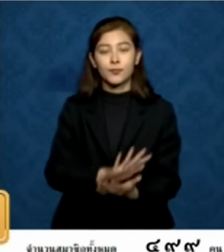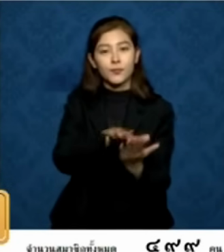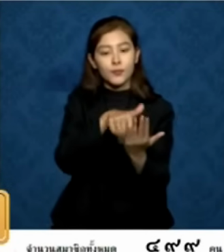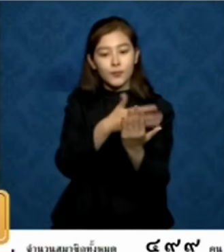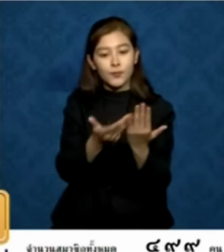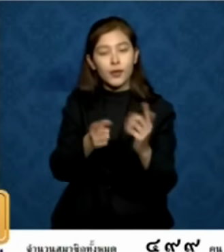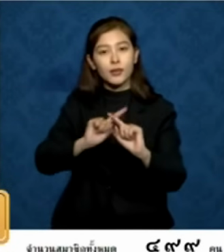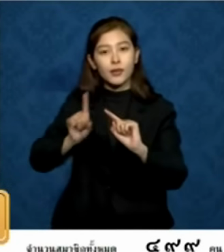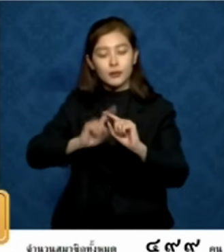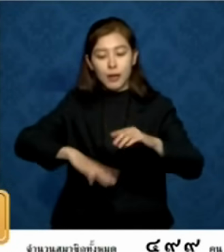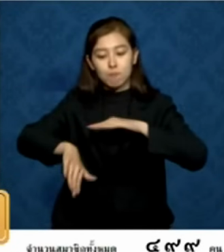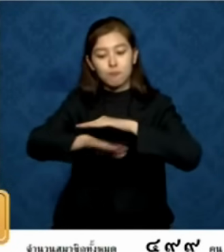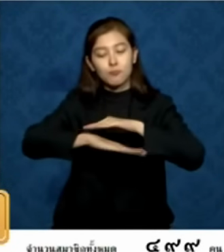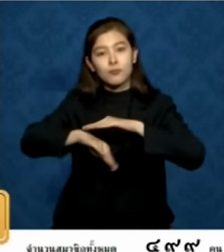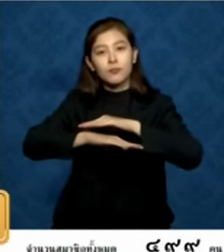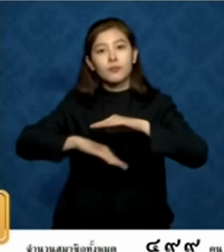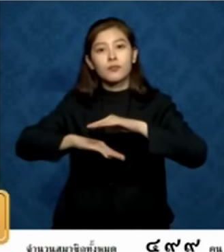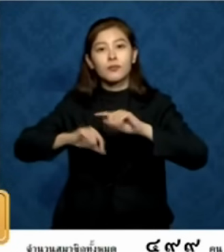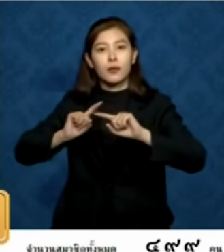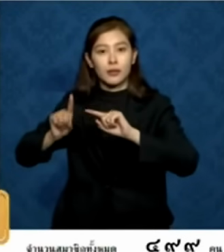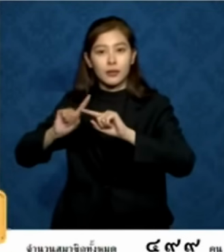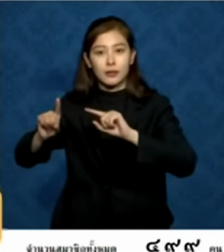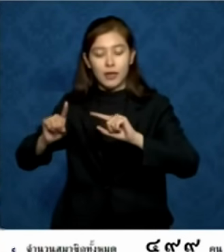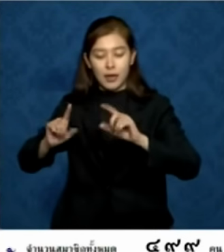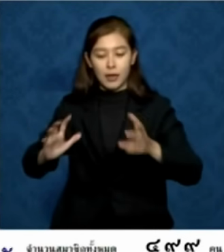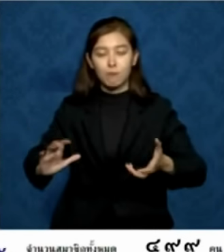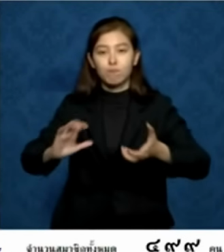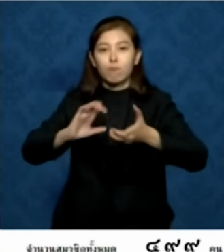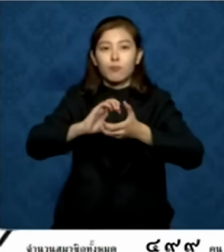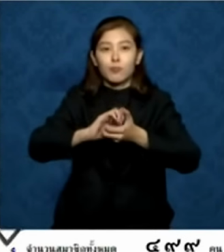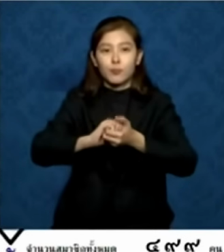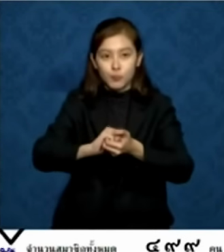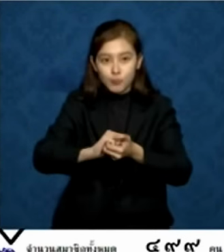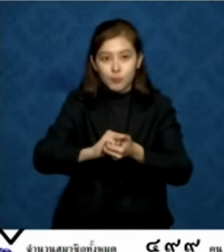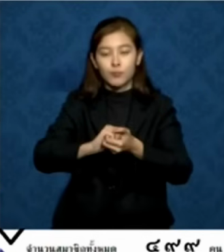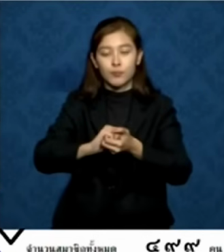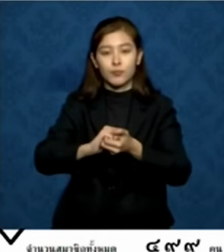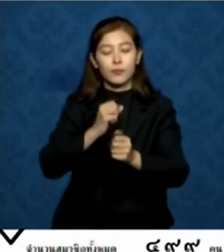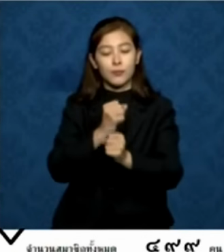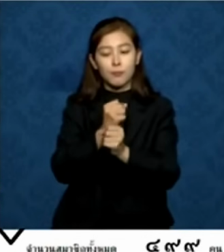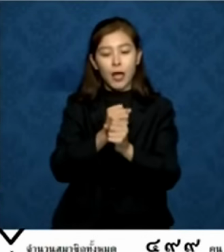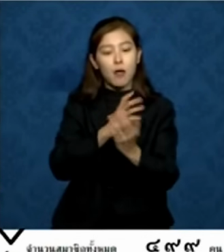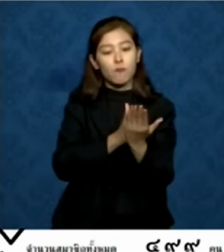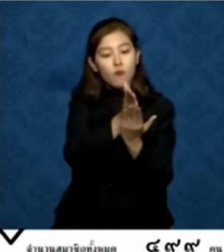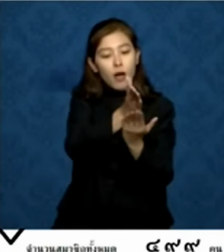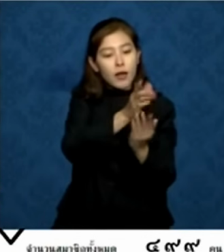จะเอื้อให้เกิดการลงทุนเกี่ยวเนื่องให้ครอบคลุมทุกๆมิติ